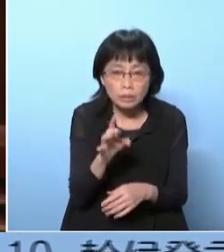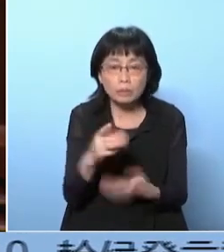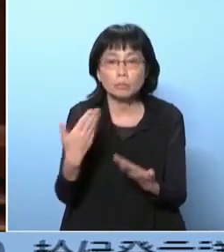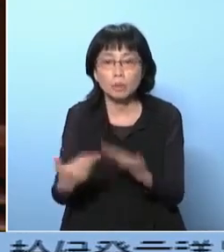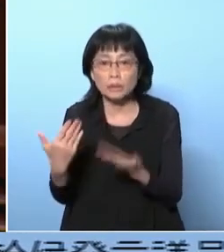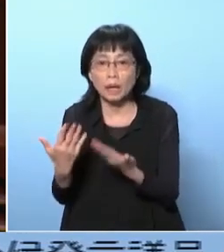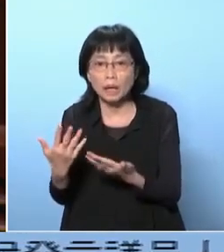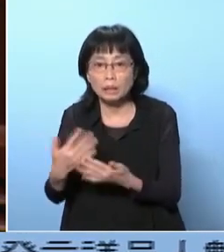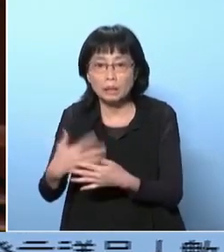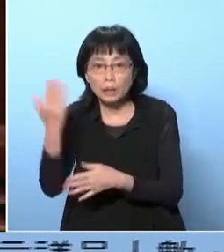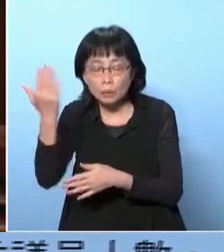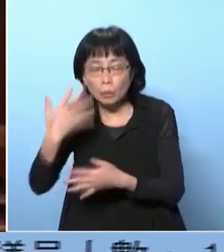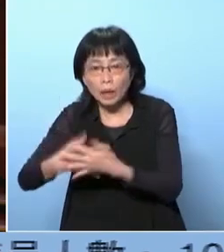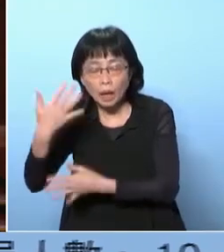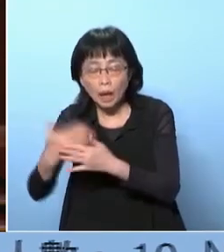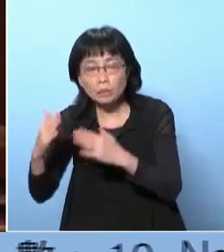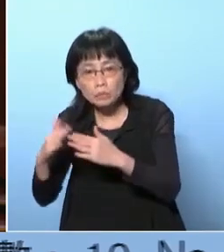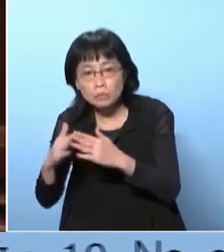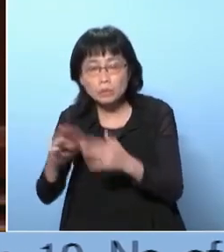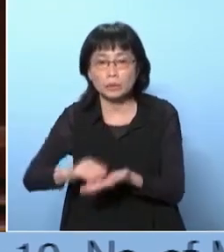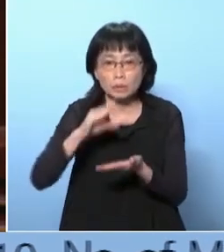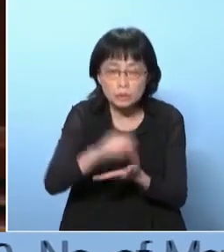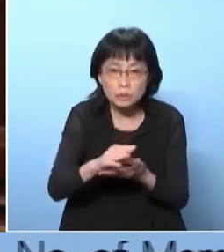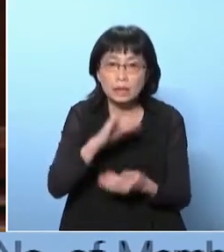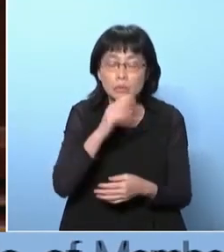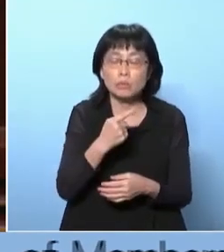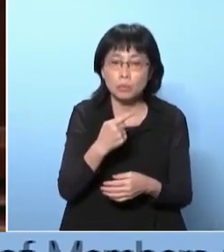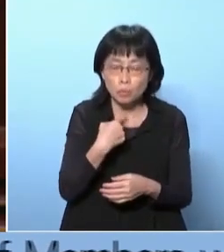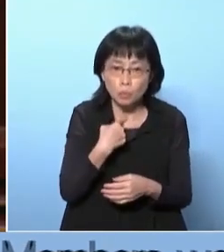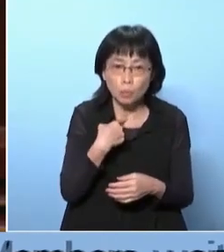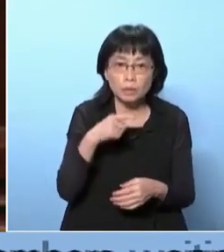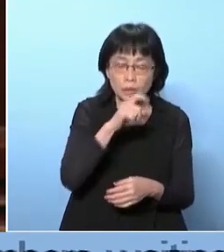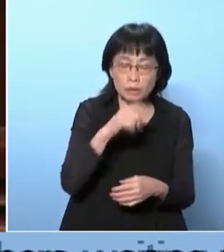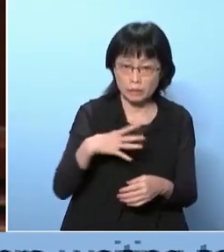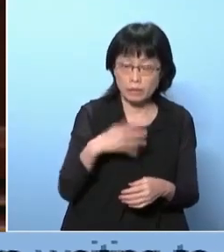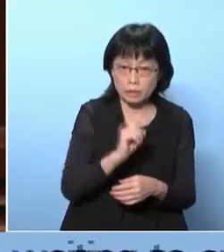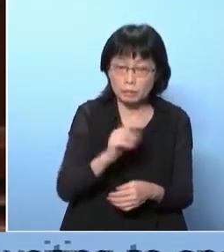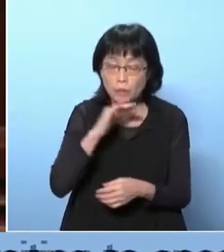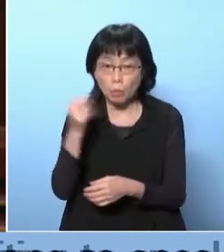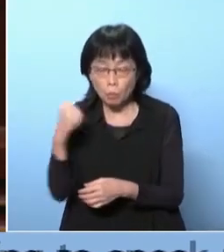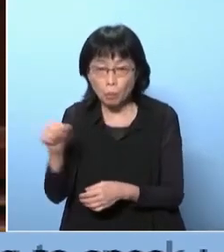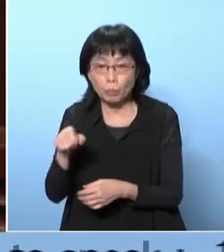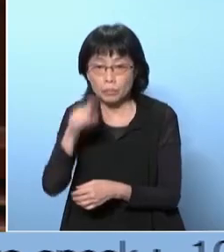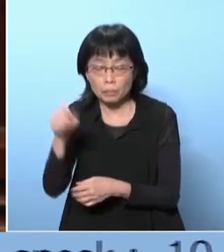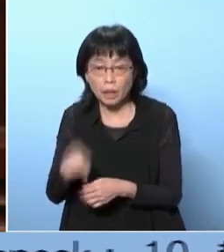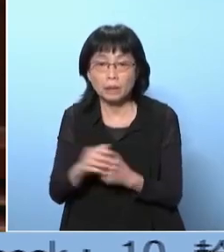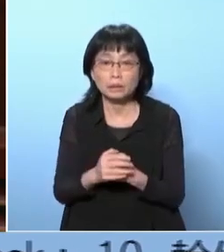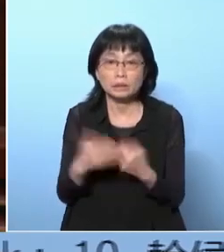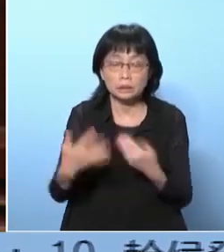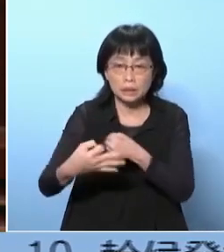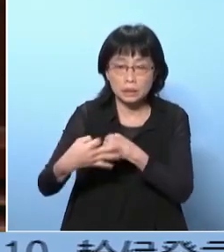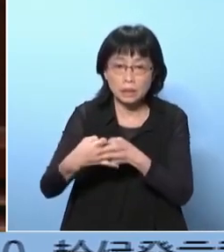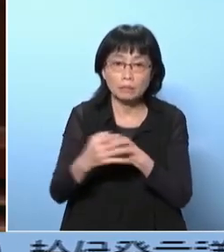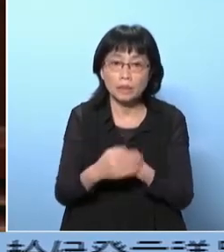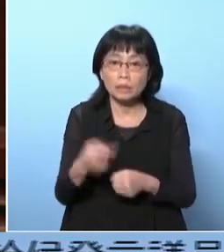如有詳情為何，如否原因為何，及政府有否制定措施加強宣